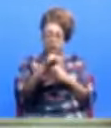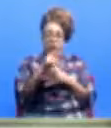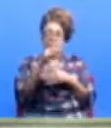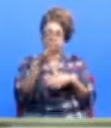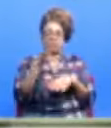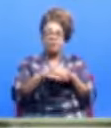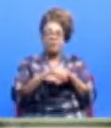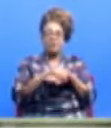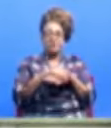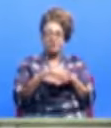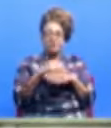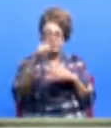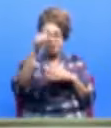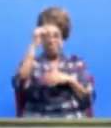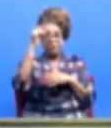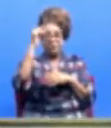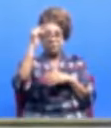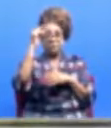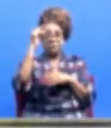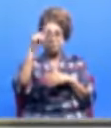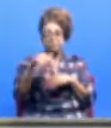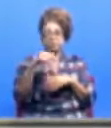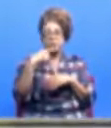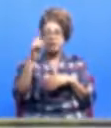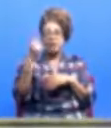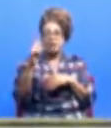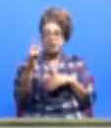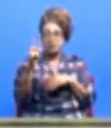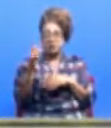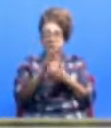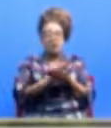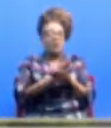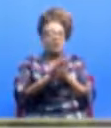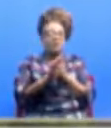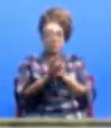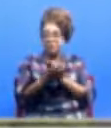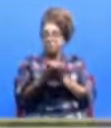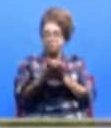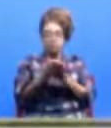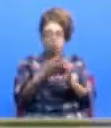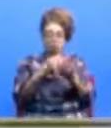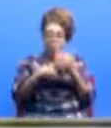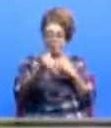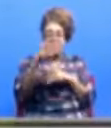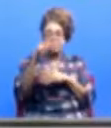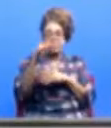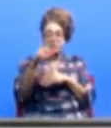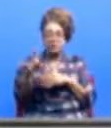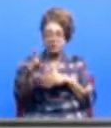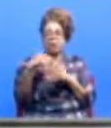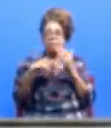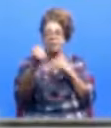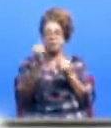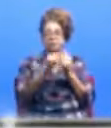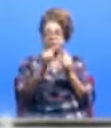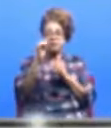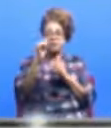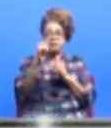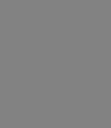serikali. Kama mtoto huyu amelala Kenyatta, hakuna kitu tulipewa, tulilipa bucket bill, tulilipa giri